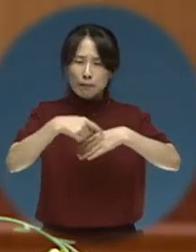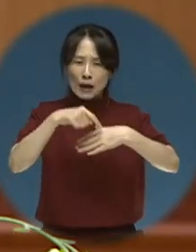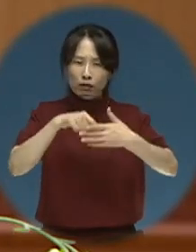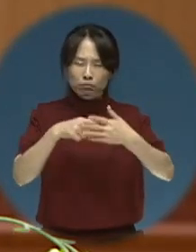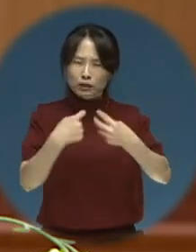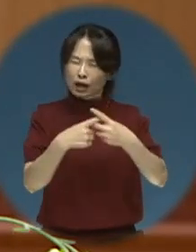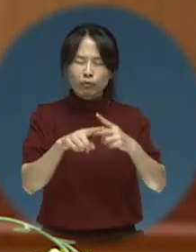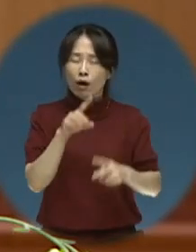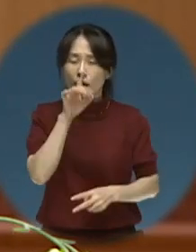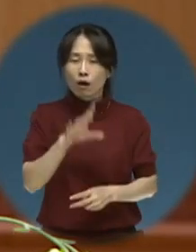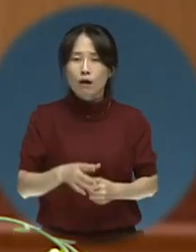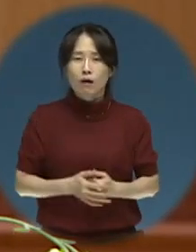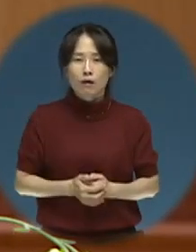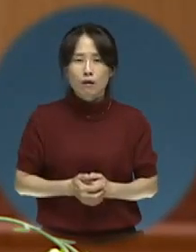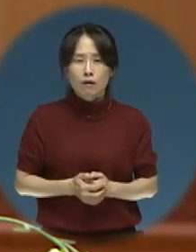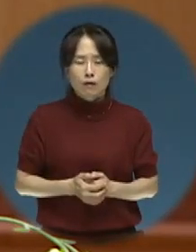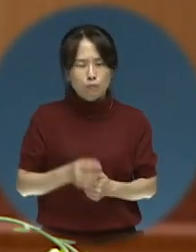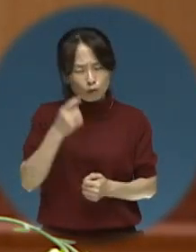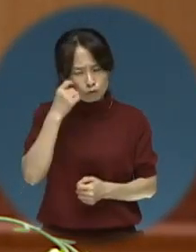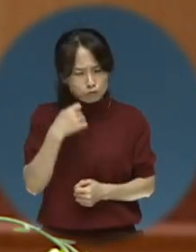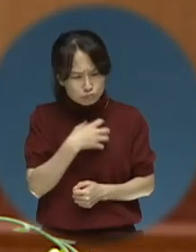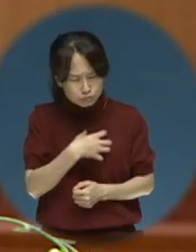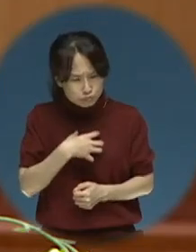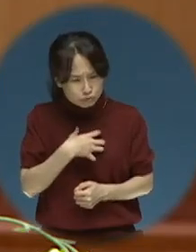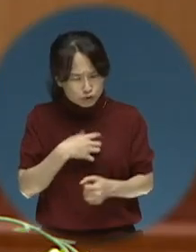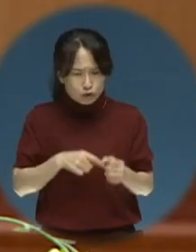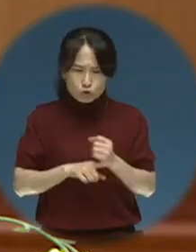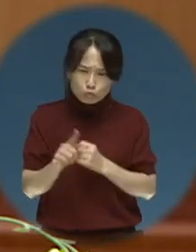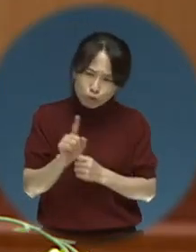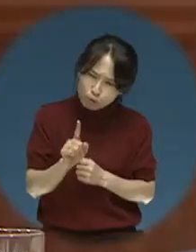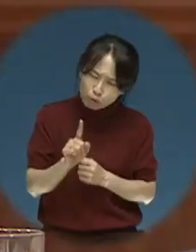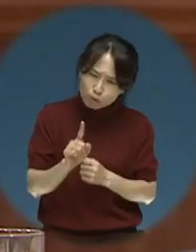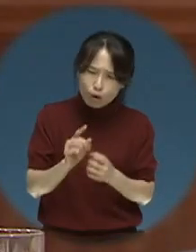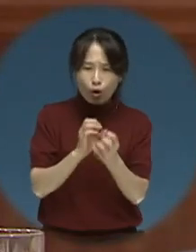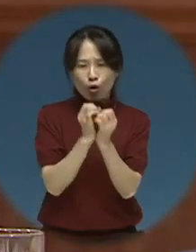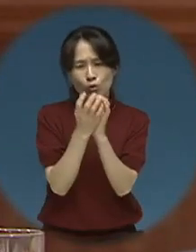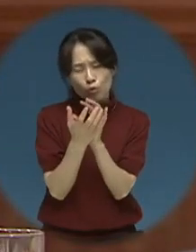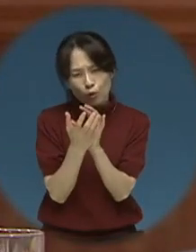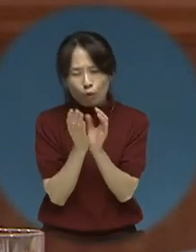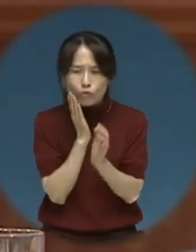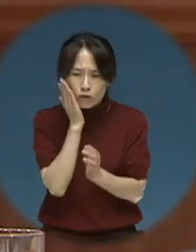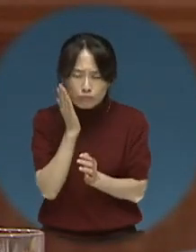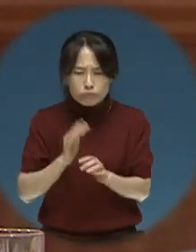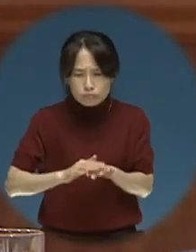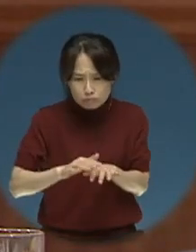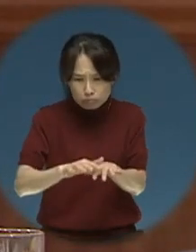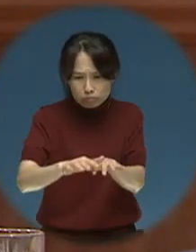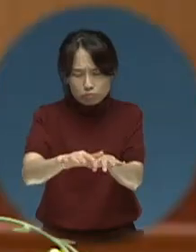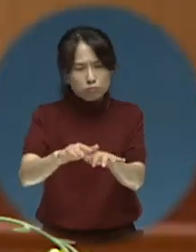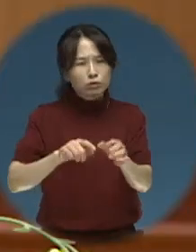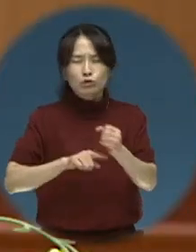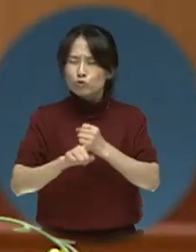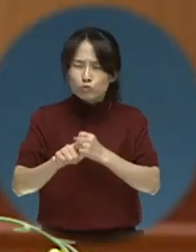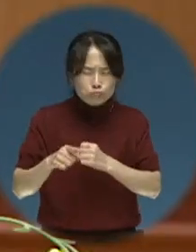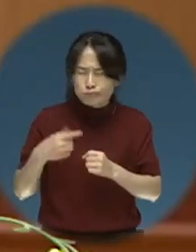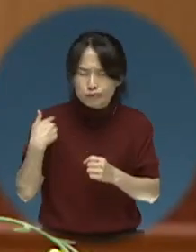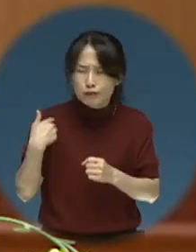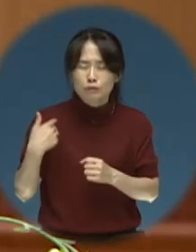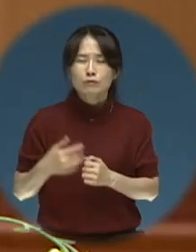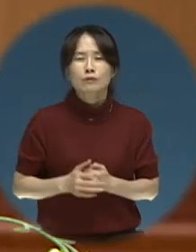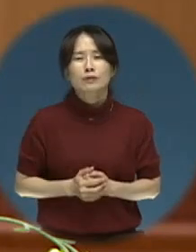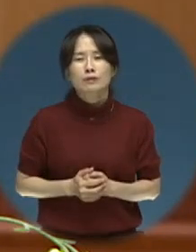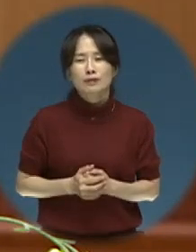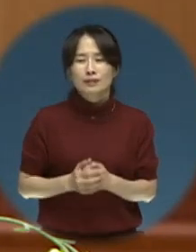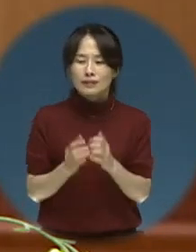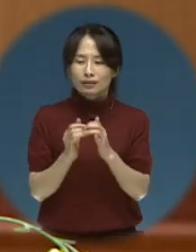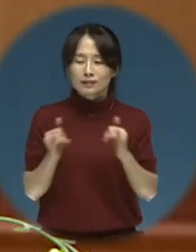뭐 그대가 가면 꽃잎으로 뭐 해주고 이런 것도 말도 안 되는 것 같고. 진달래꽃 그런 네, 것도. 네. 그래서 아